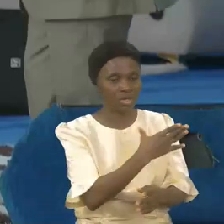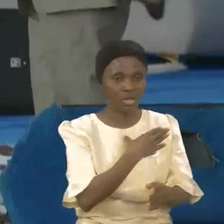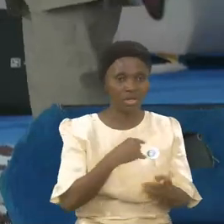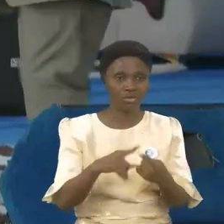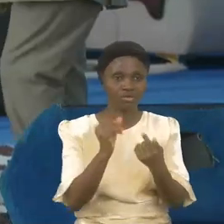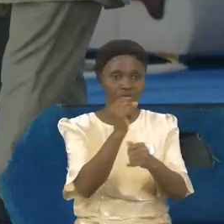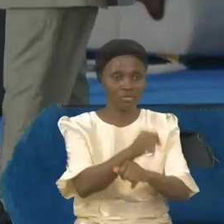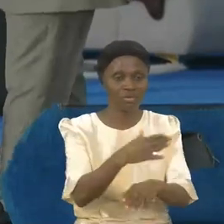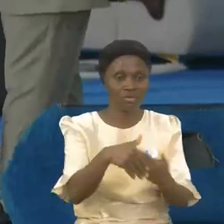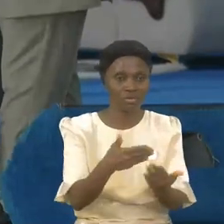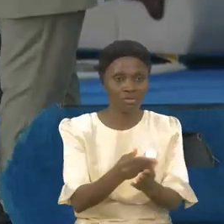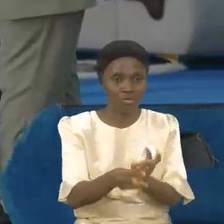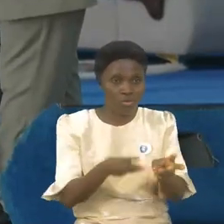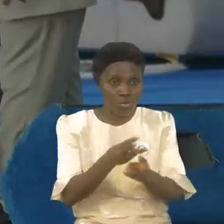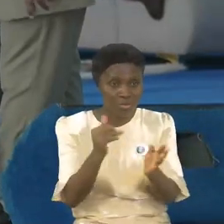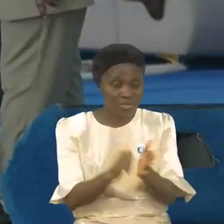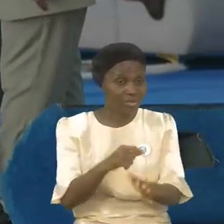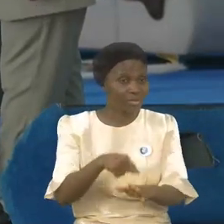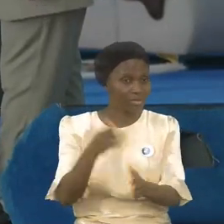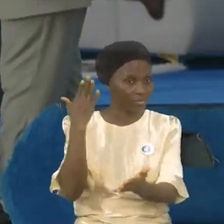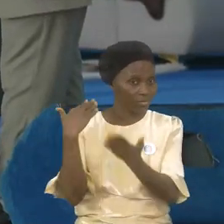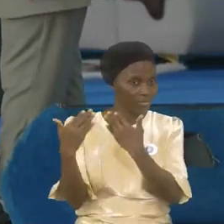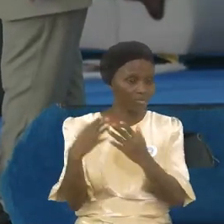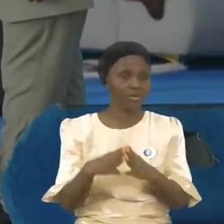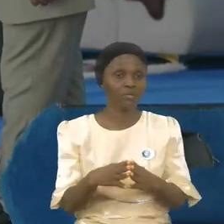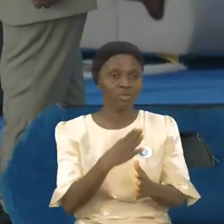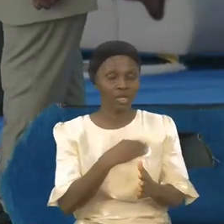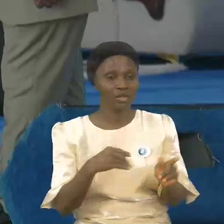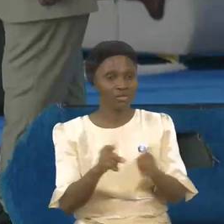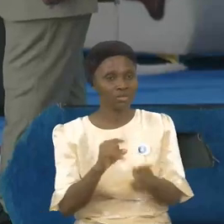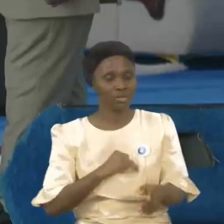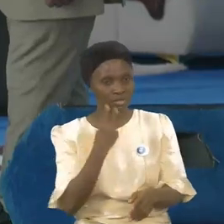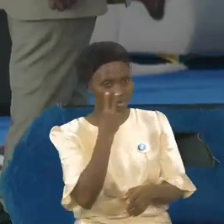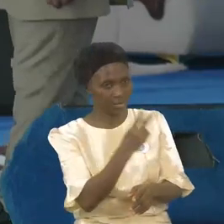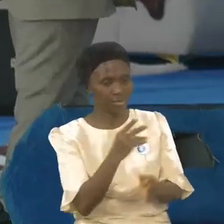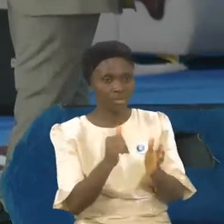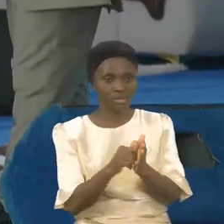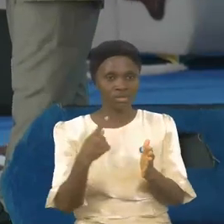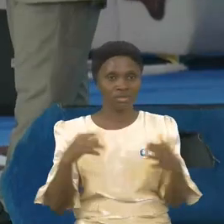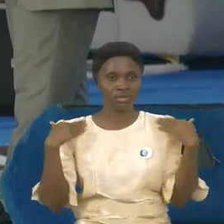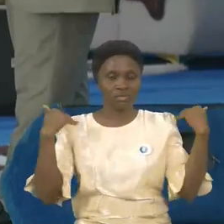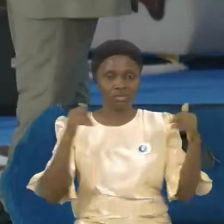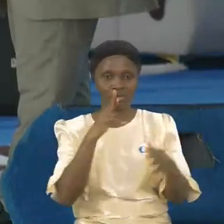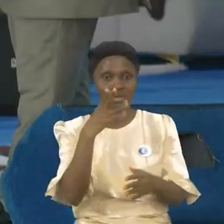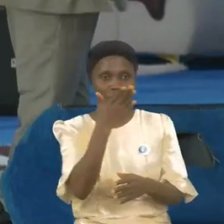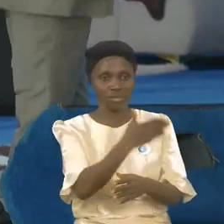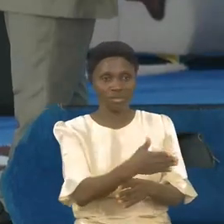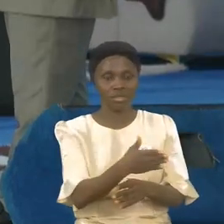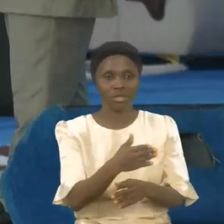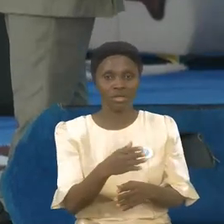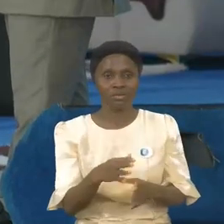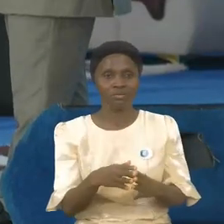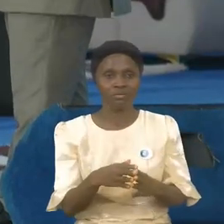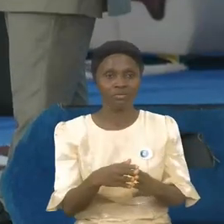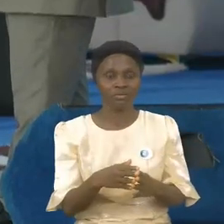sont des ailes très rapides pour voler d'ici là pour vaincre tout le monde entier concret tout le monde entier